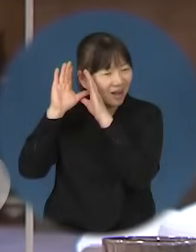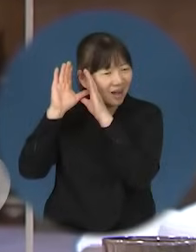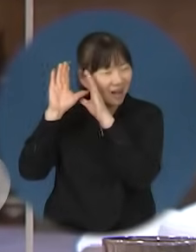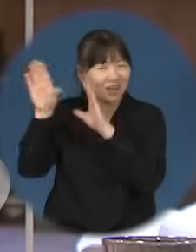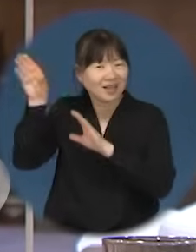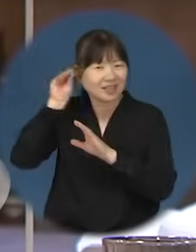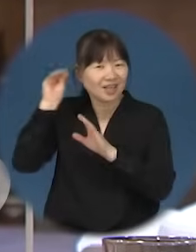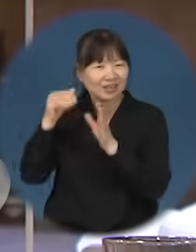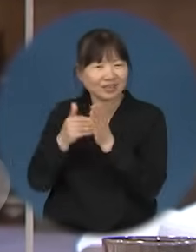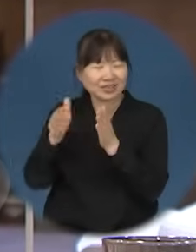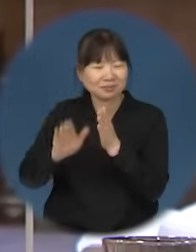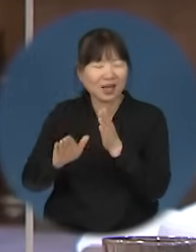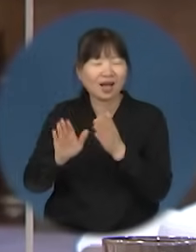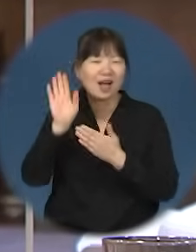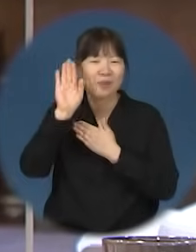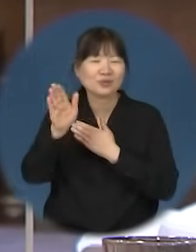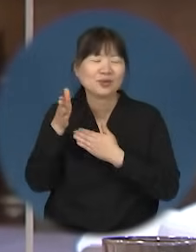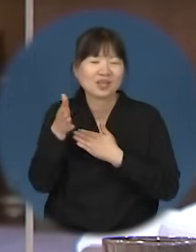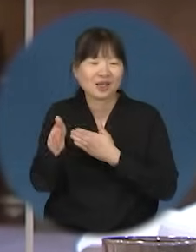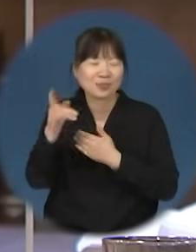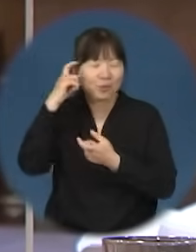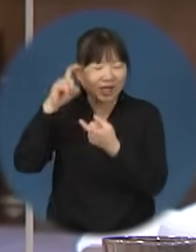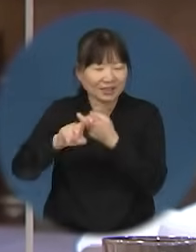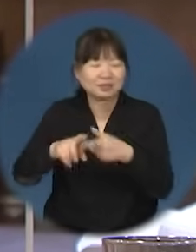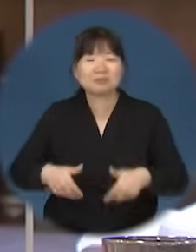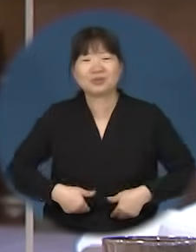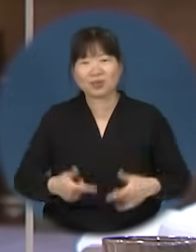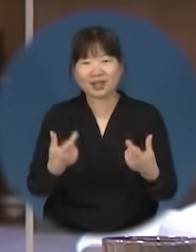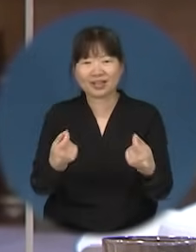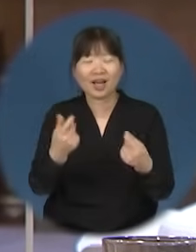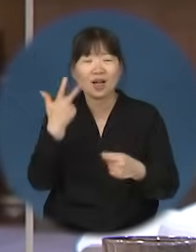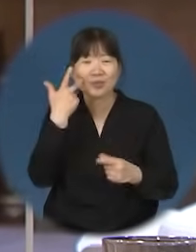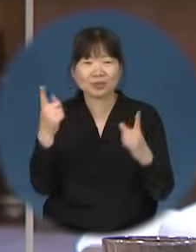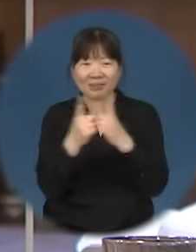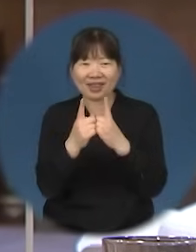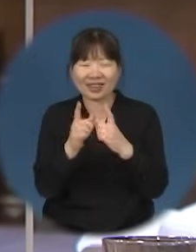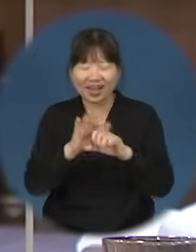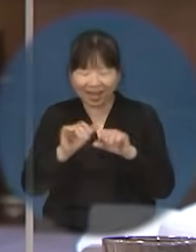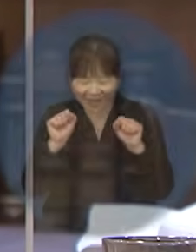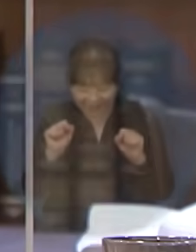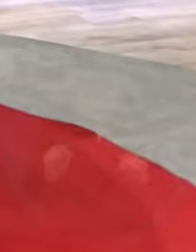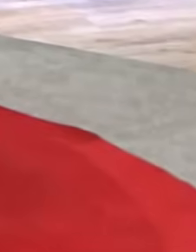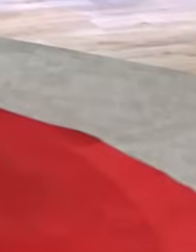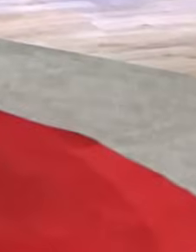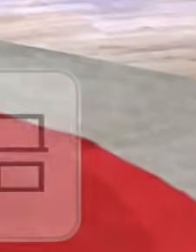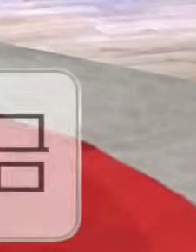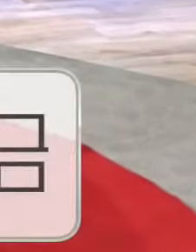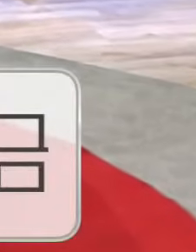가져야 할 그 분야인 것만은 확실한 것 같습니다. 다음 주도 뵙죠. 안녕히 계십시오.